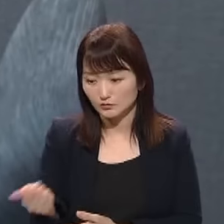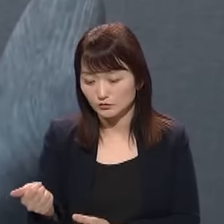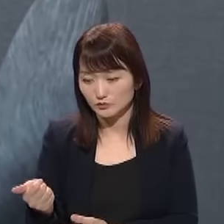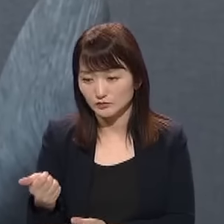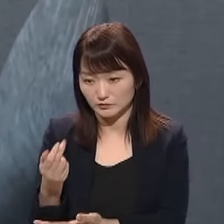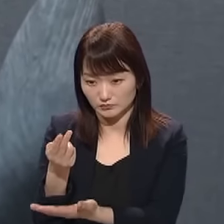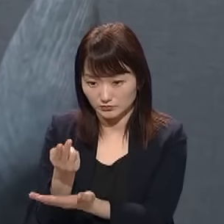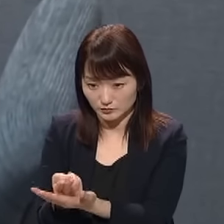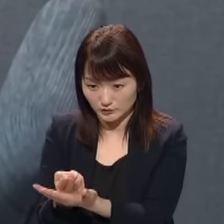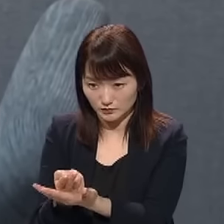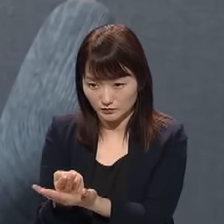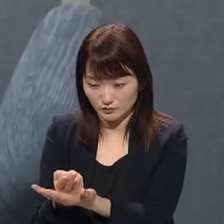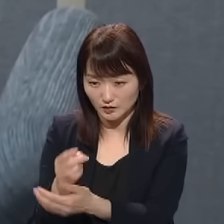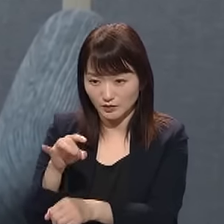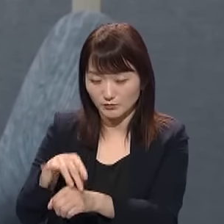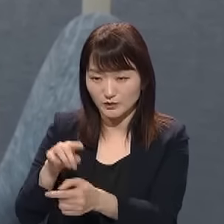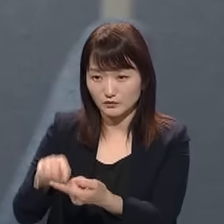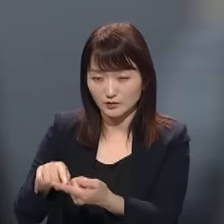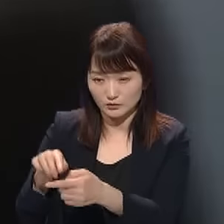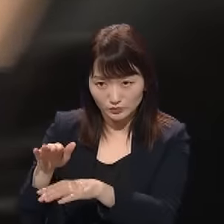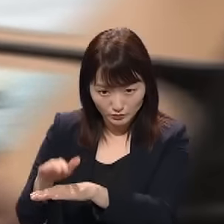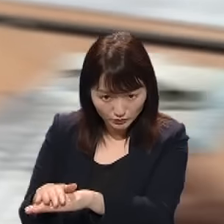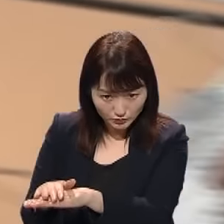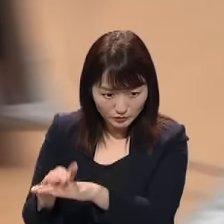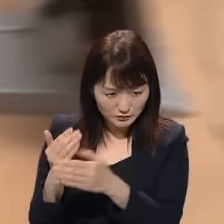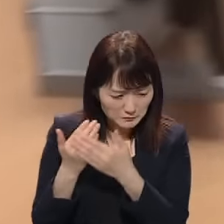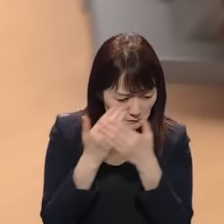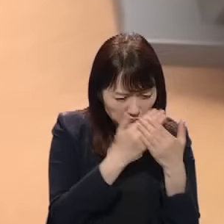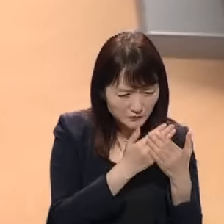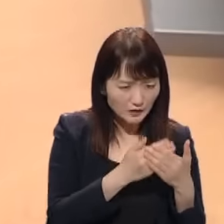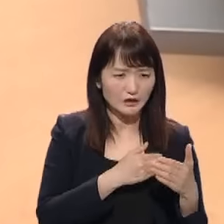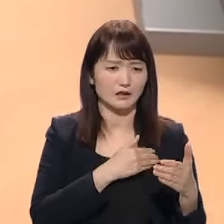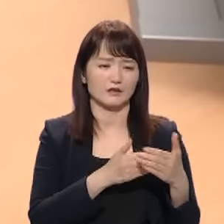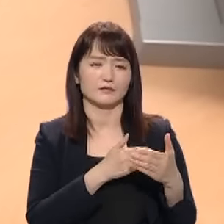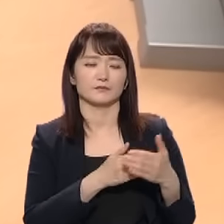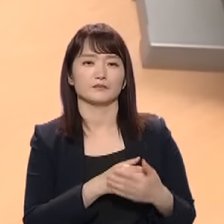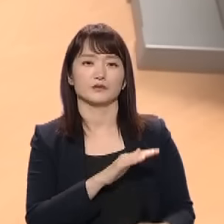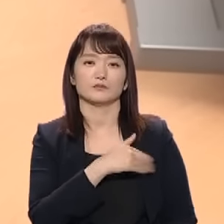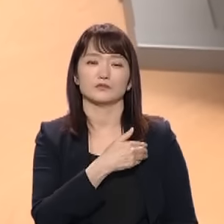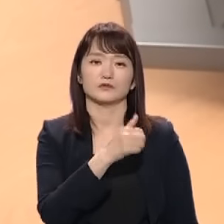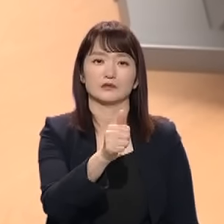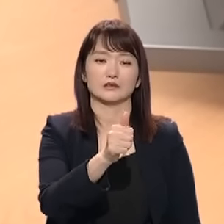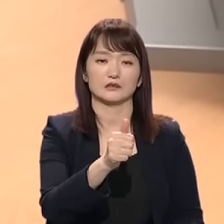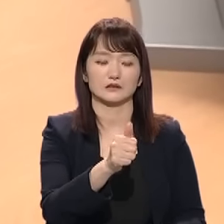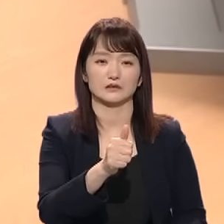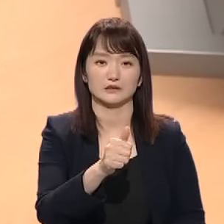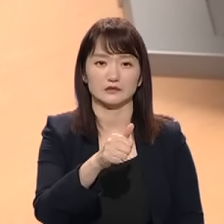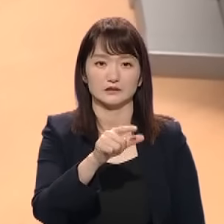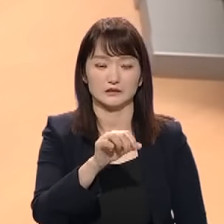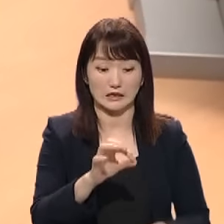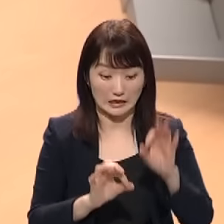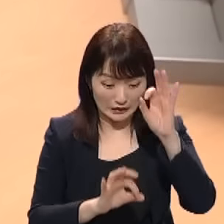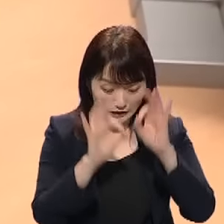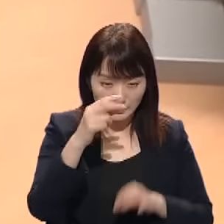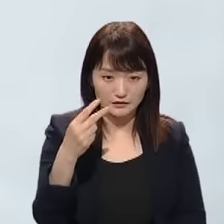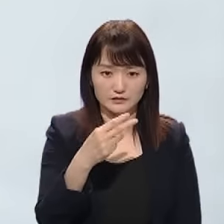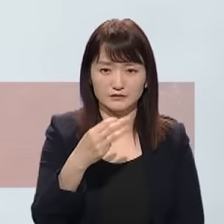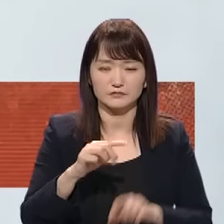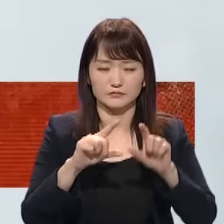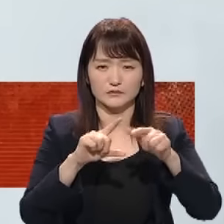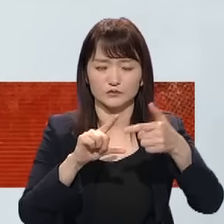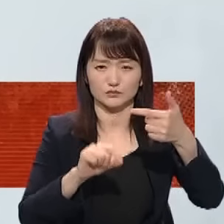동거를 하는 그 입장에서 상당히 불안한 그런 상태죠. 뜻밖의 이 바로 내연남 정 씨가 실수를 하게 됩니다. 2013년